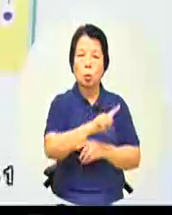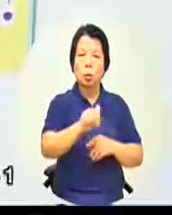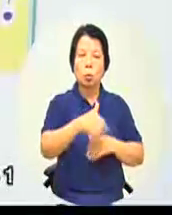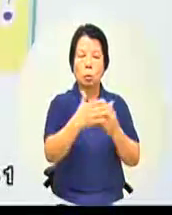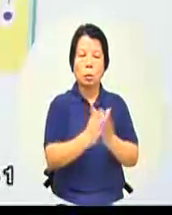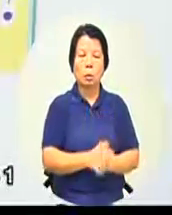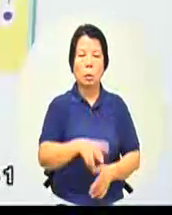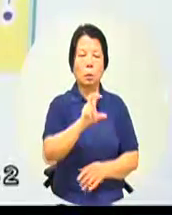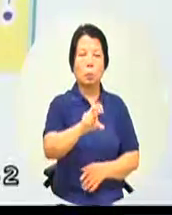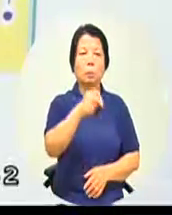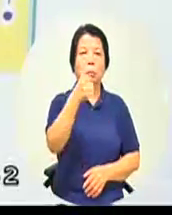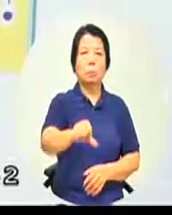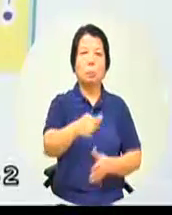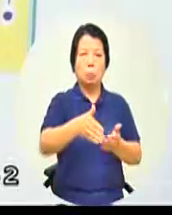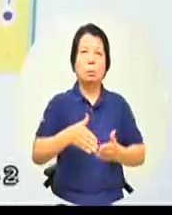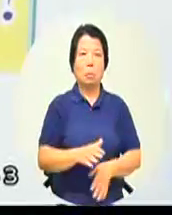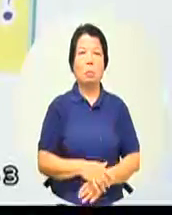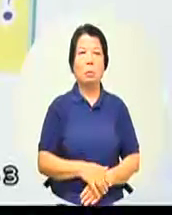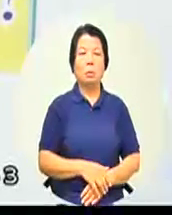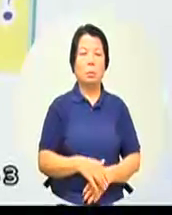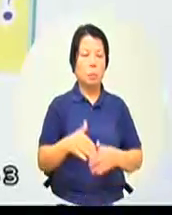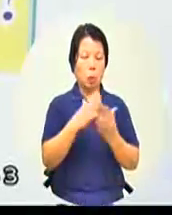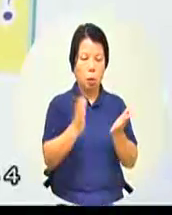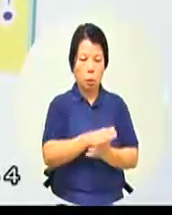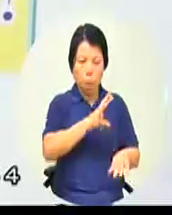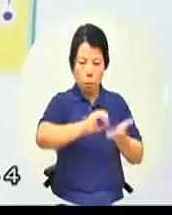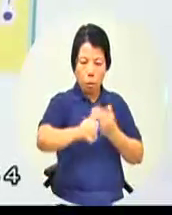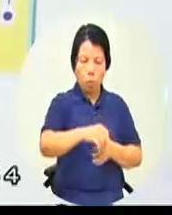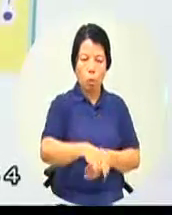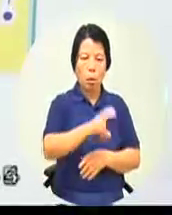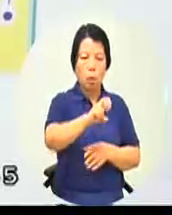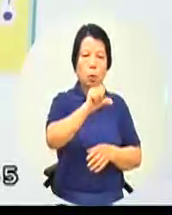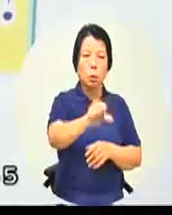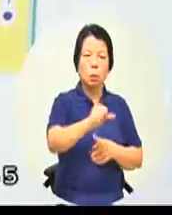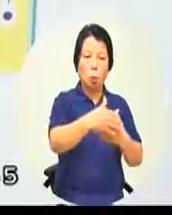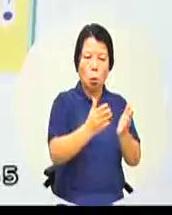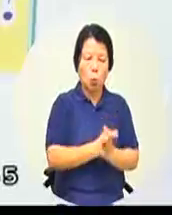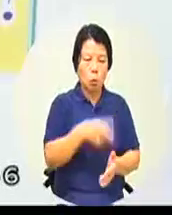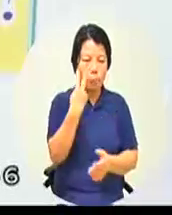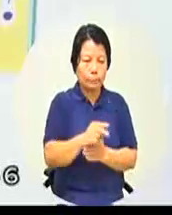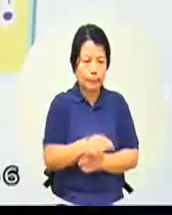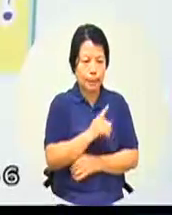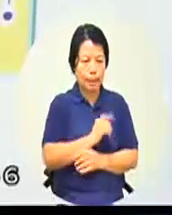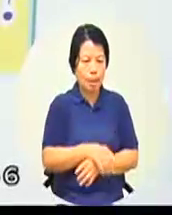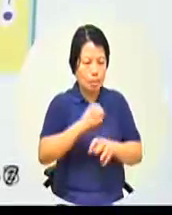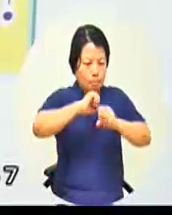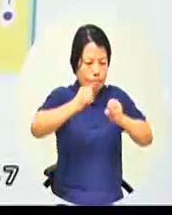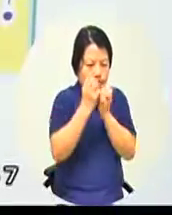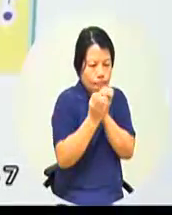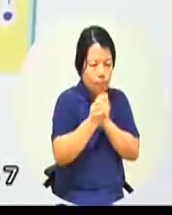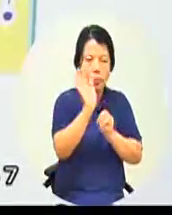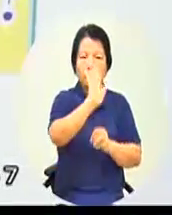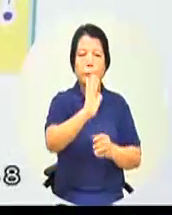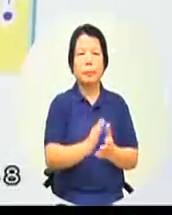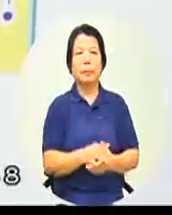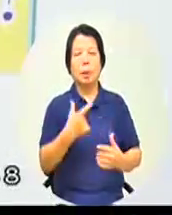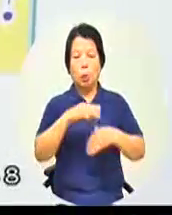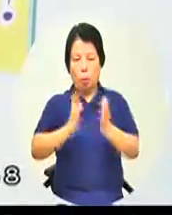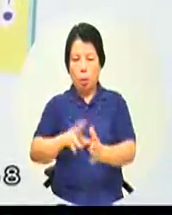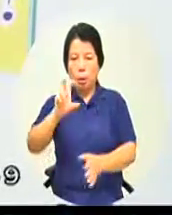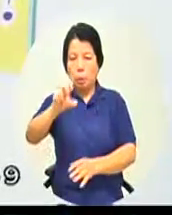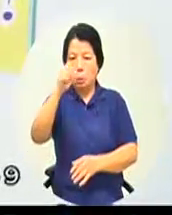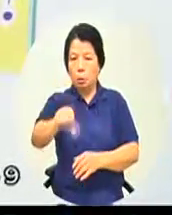啊，才乎你扣去的25%，我就不爱甲你追究啊。恁拢乌爸母啊，即马这75%，你若